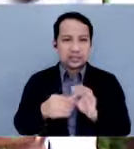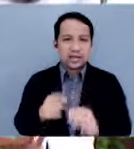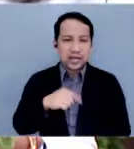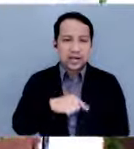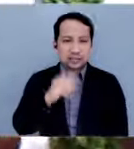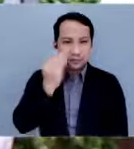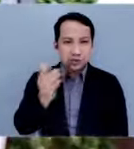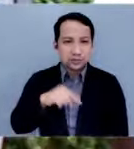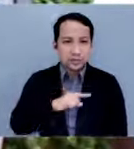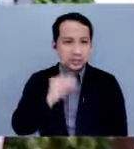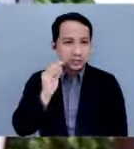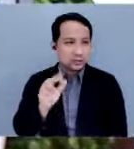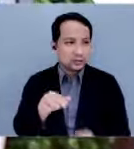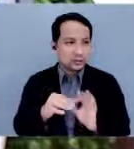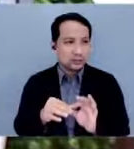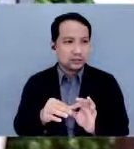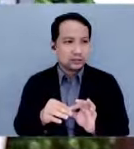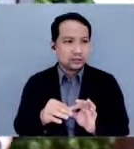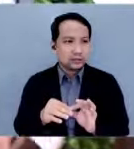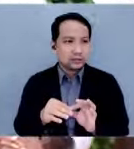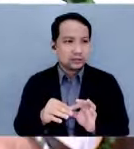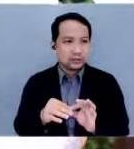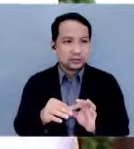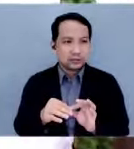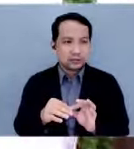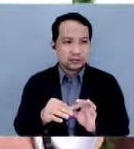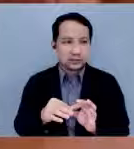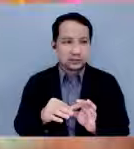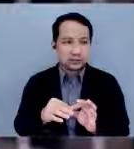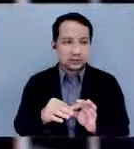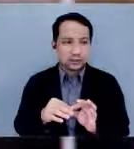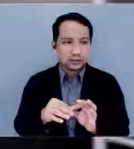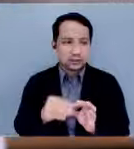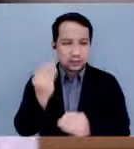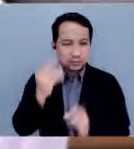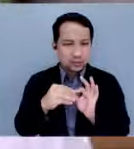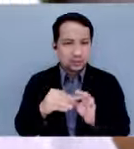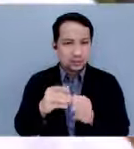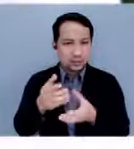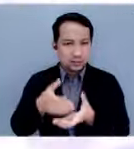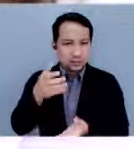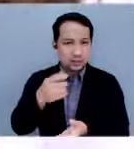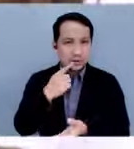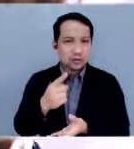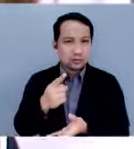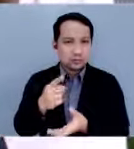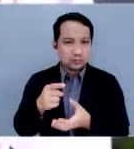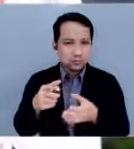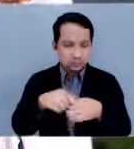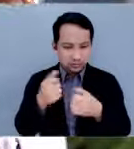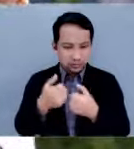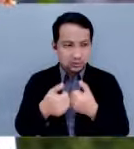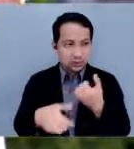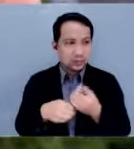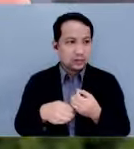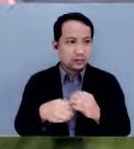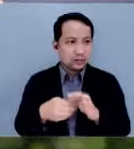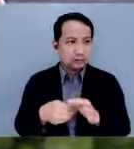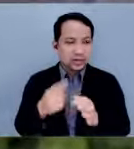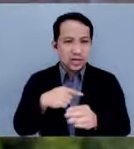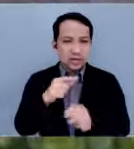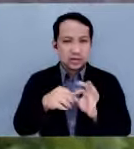to. Ayan! Idea. Yung lalagyan ng mga baso. At sa, alam mo kung ano iisip ko sa ganito, lalagyan ng